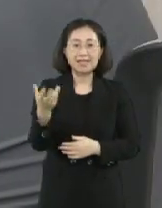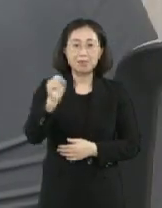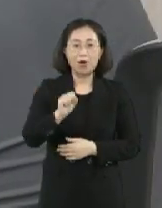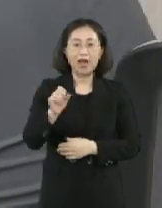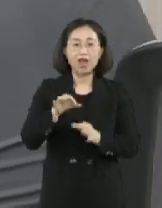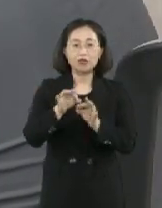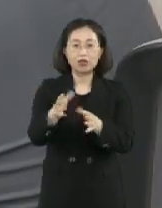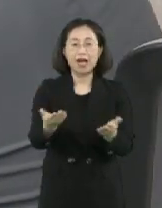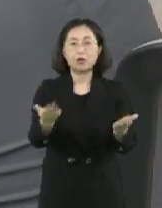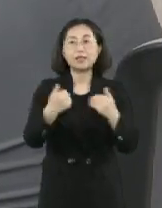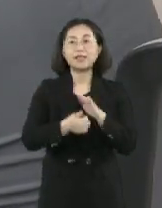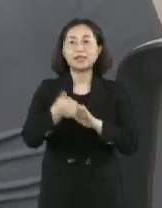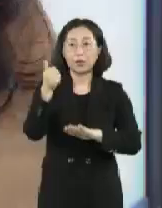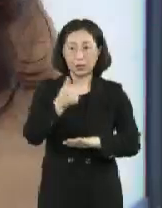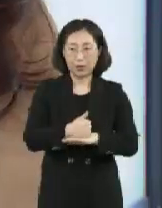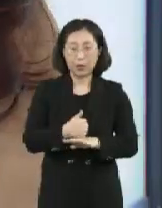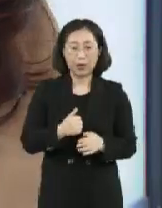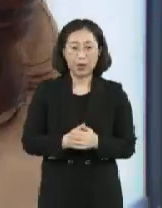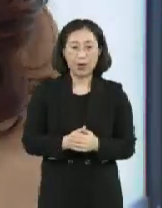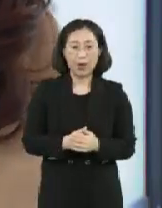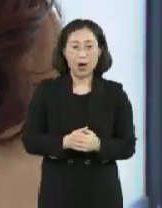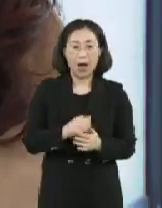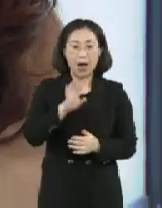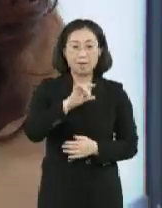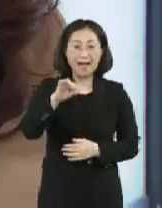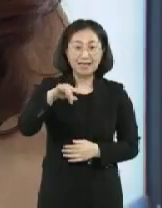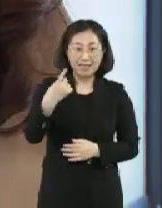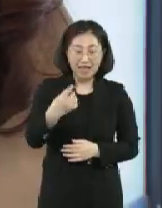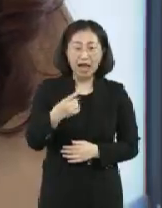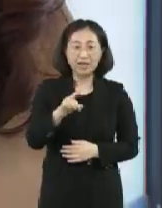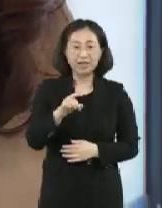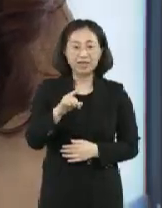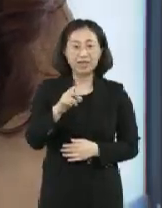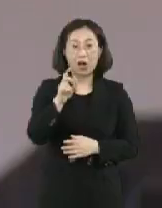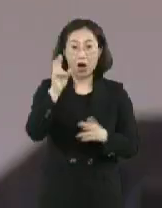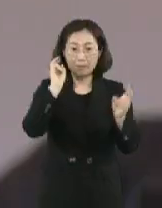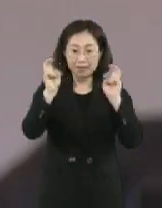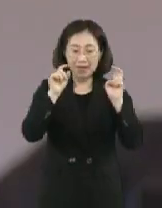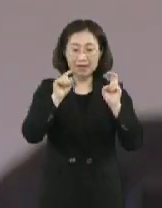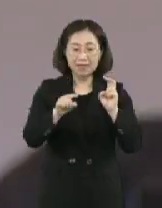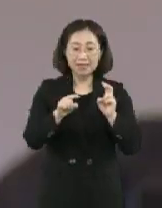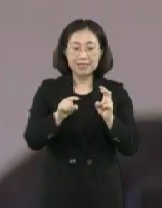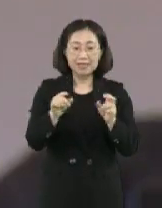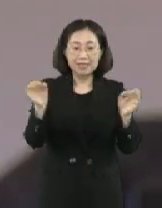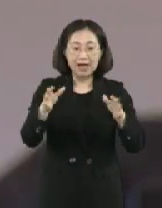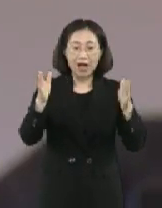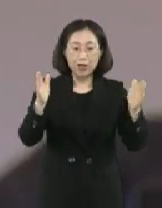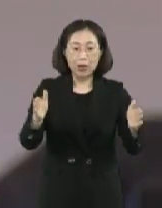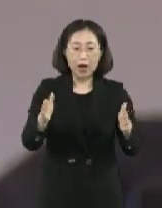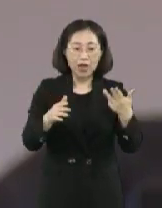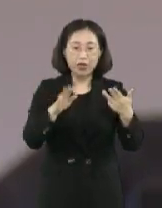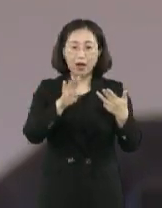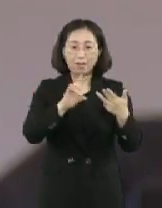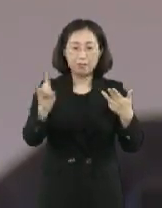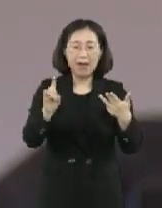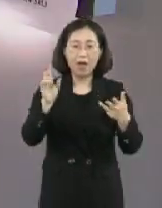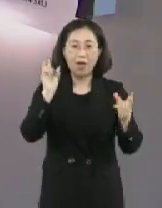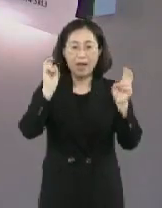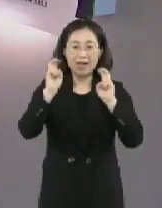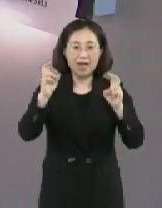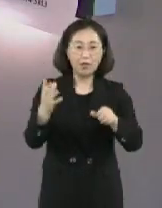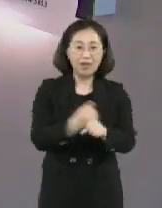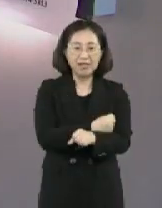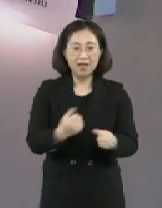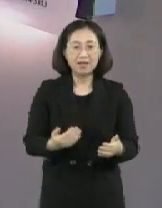투자 유치를 달성했습니다. 퍼스널 모빌리티 플랫폼을 개발하는 한 업체는 그 기간 회사가 8배 성장하는